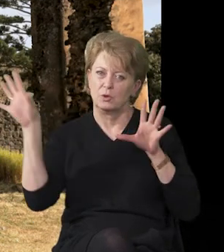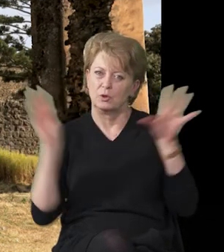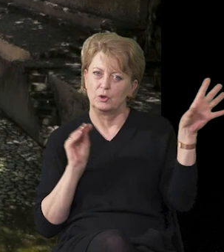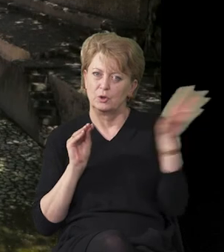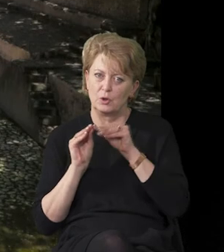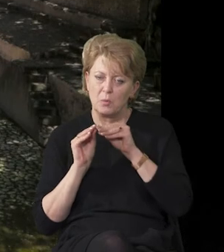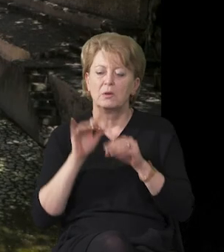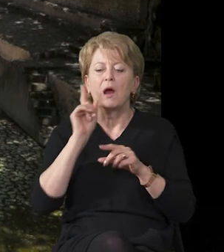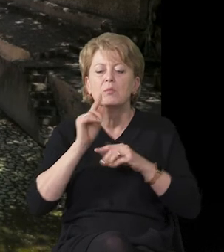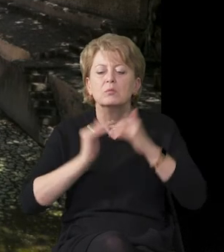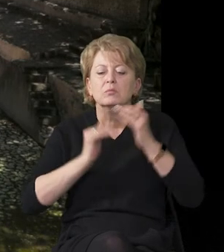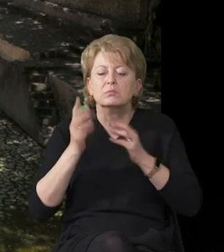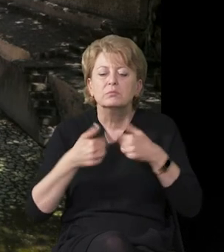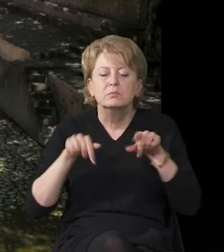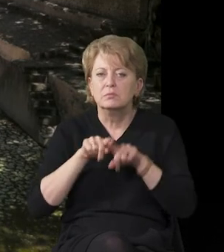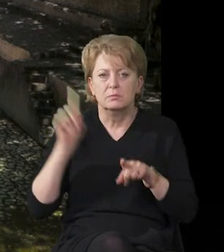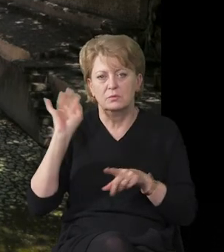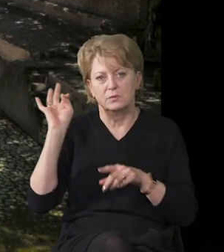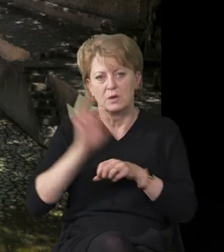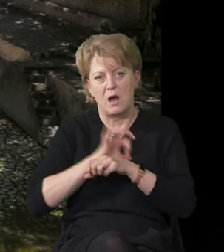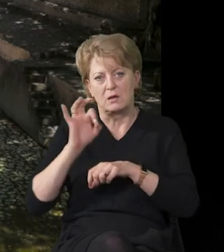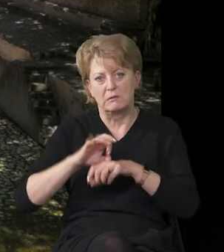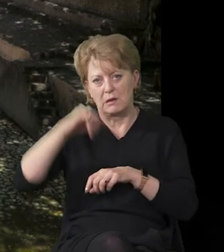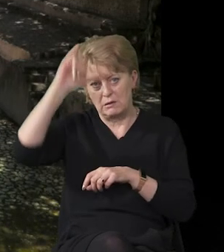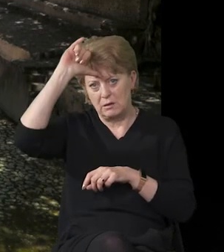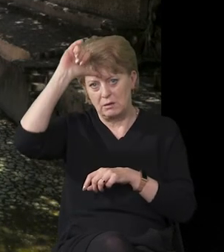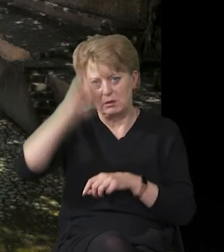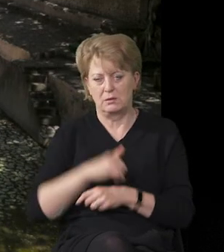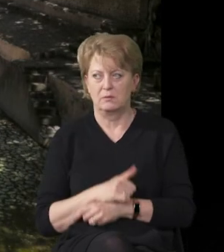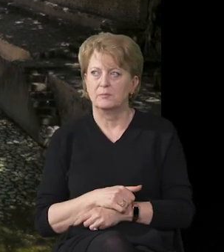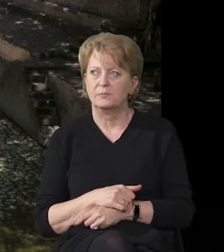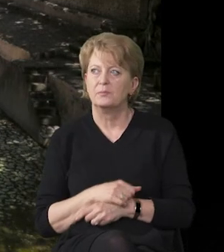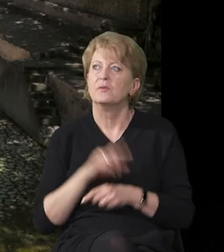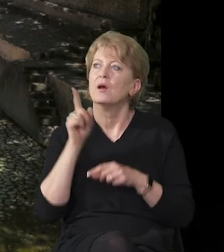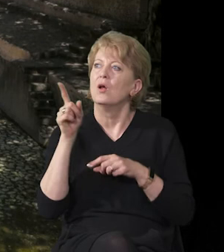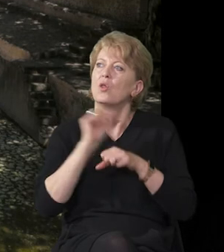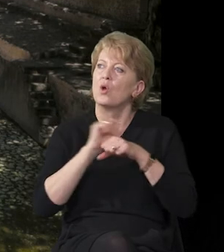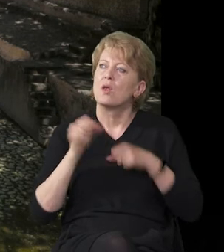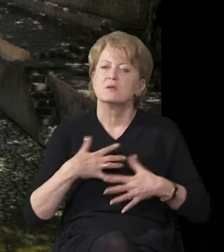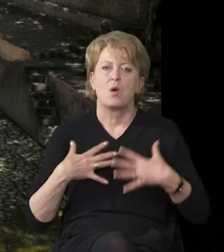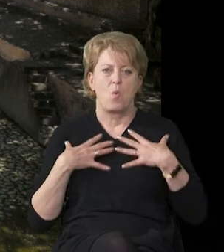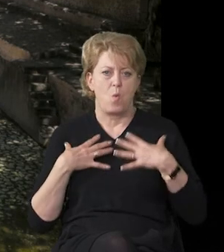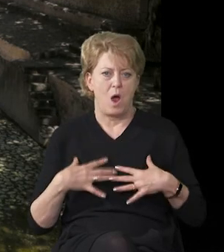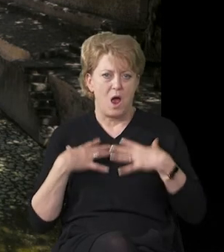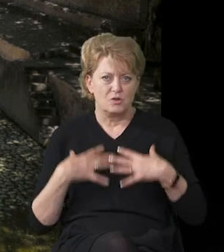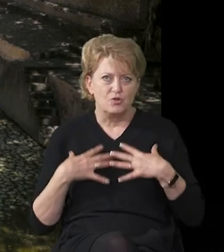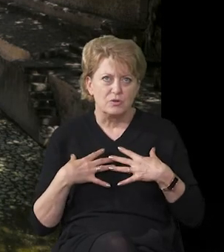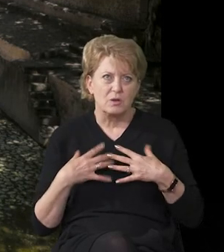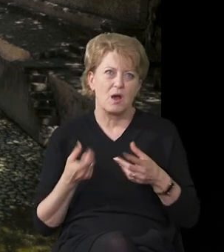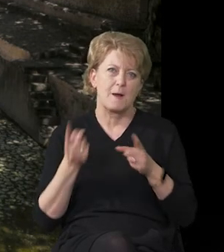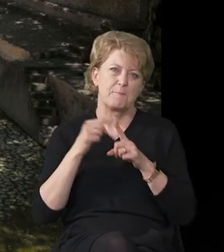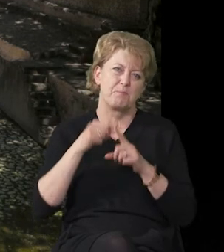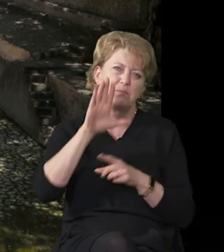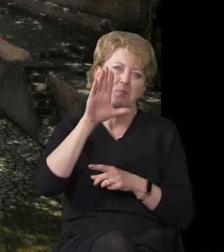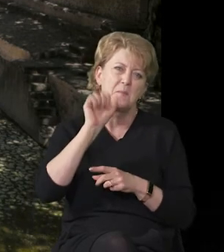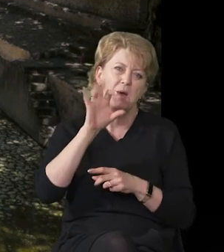Indii. A to jest z kolei miejsce zwane łaźniami Fasilidesa, taki basen z kaplicą wybudowaną